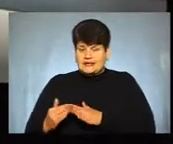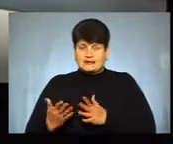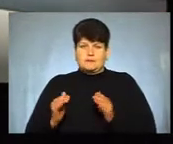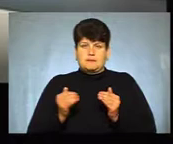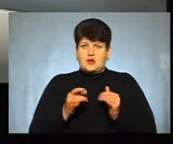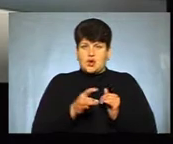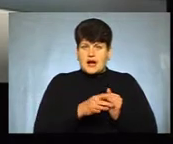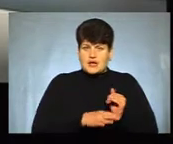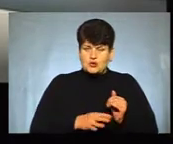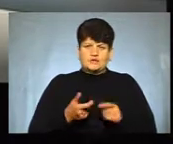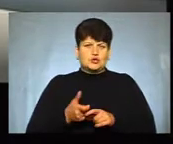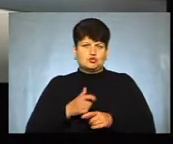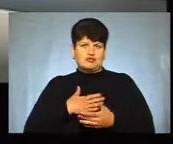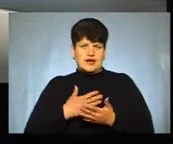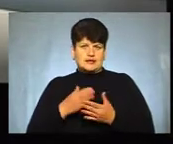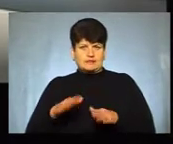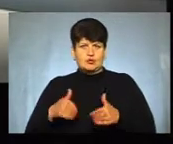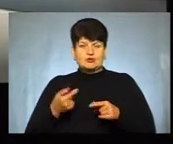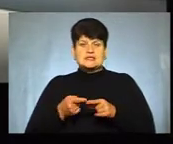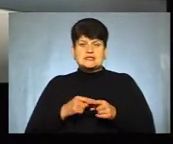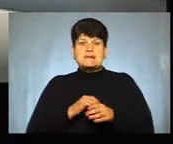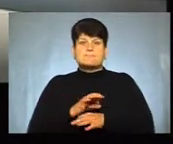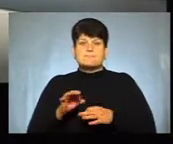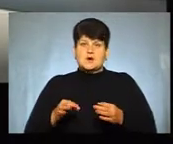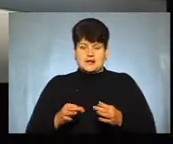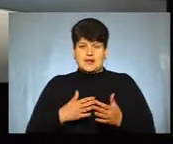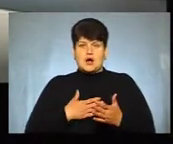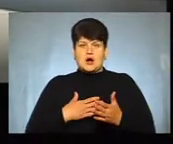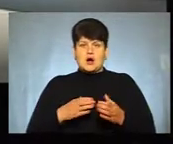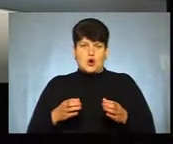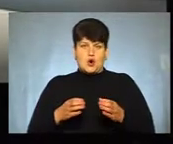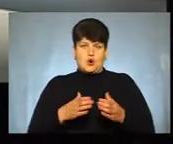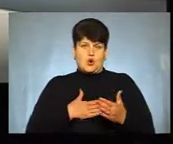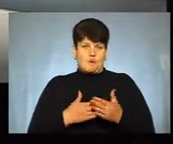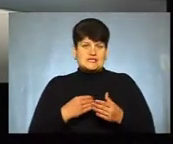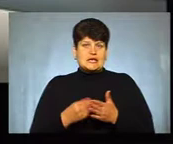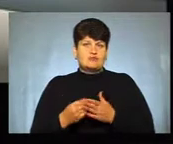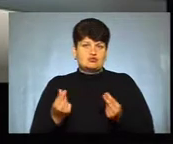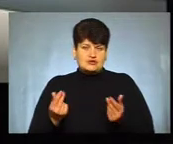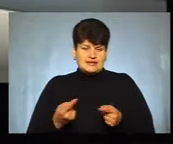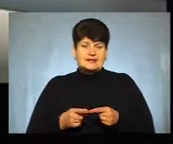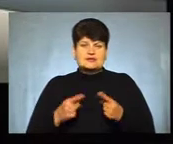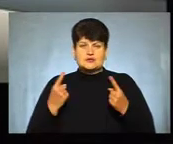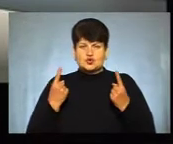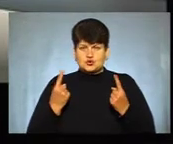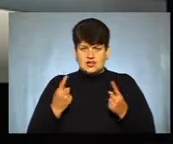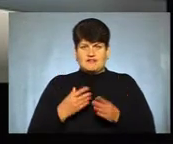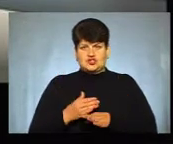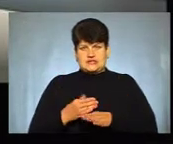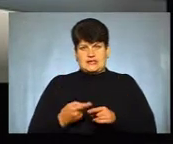мікрорайонах, і вони дуже активно подають самі ці проєкти на громадський бюджет. Цього року це суттєва частина таких